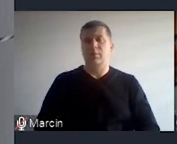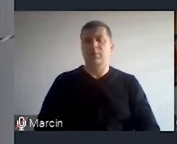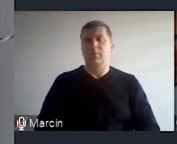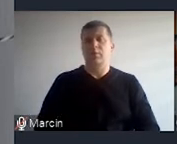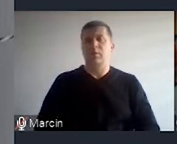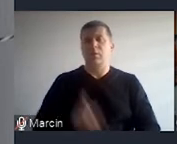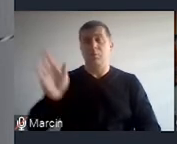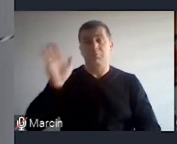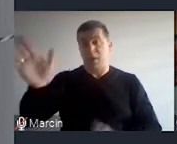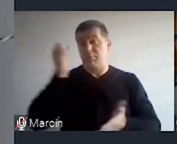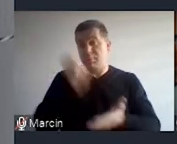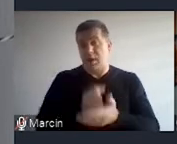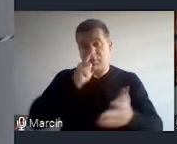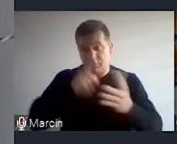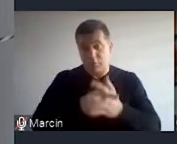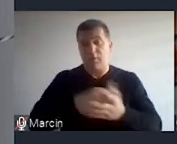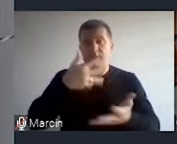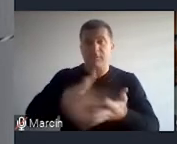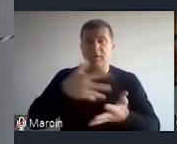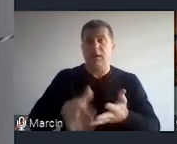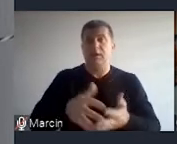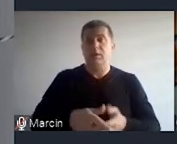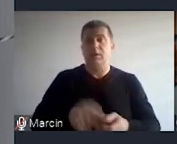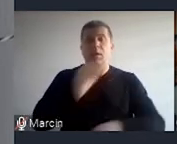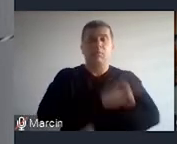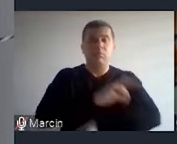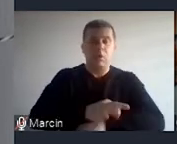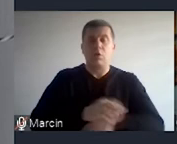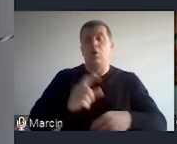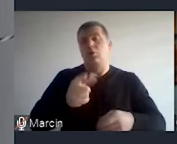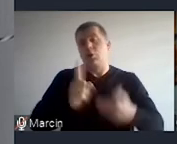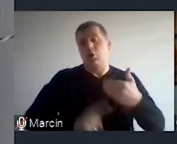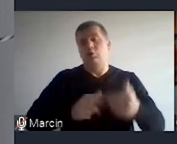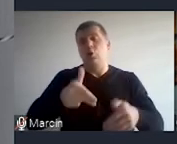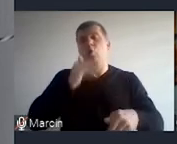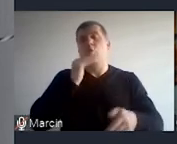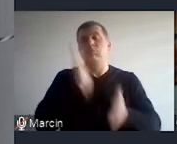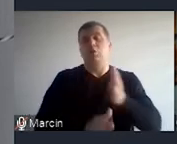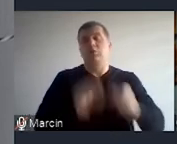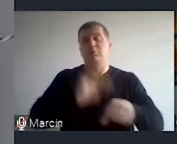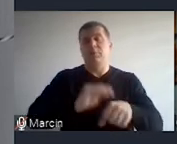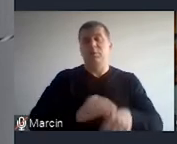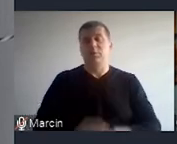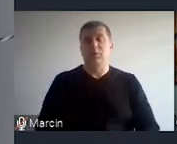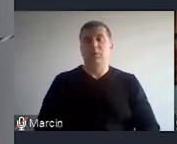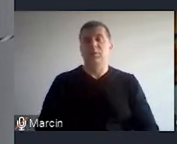I oni mają prawo wglądu w wydatki w projekcie rozliczanym uproszczonymi metodami.